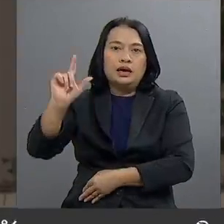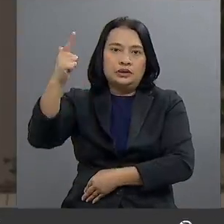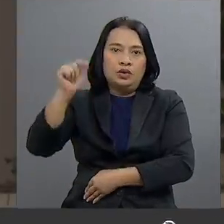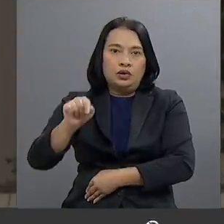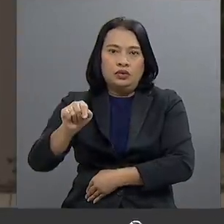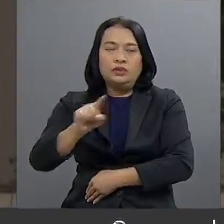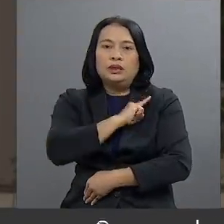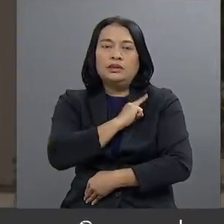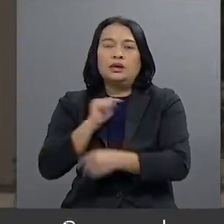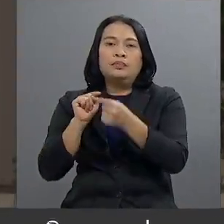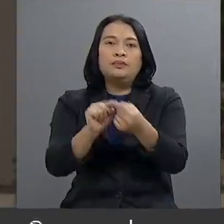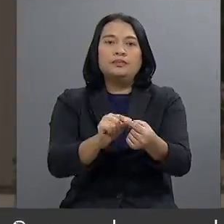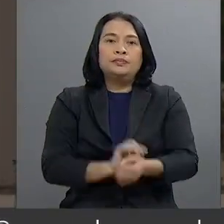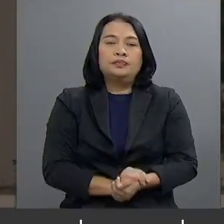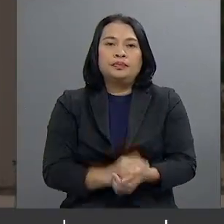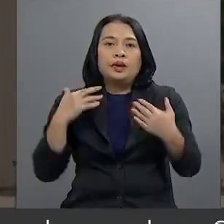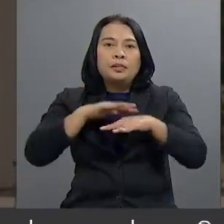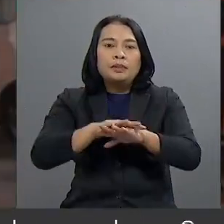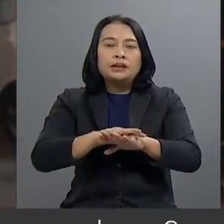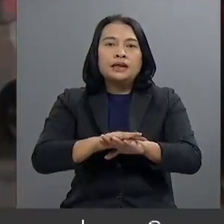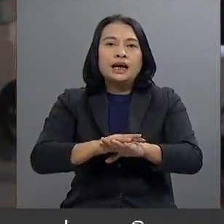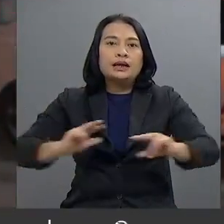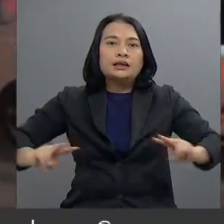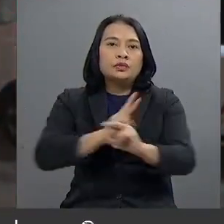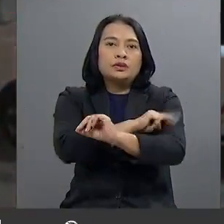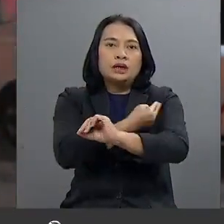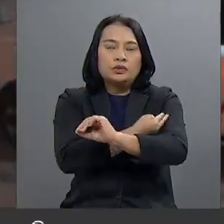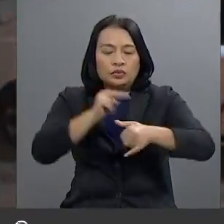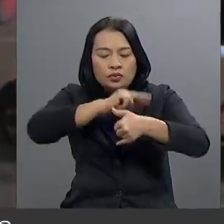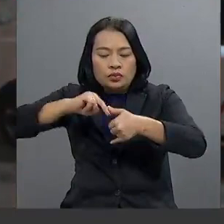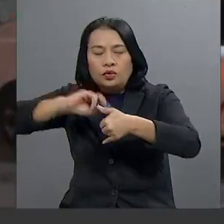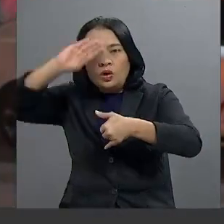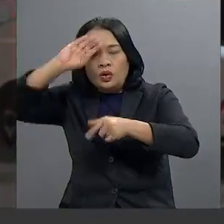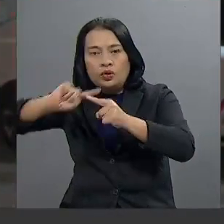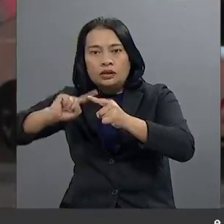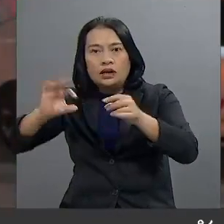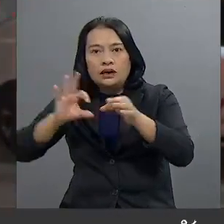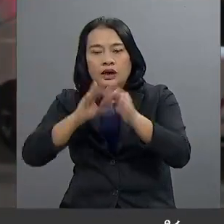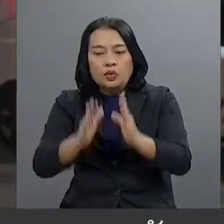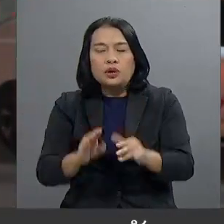พร้อมทั้งประสานเจ้าหน้าที่สาธารณสุขเข้าตรวจสอบคัดกรองโรคกลุ่มนักพนันด้วยค่ะ